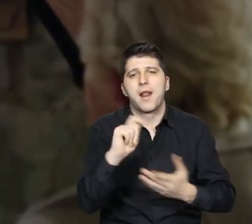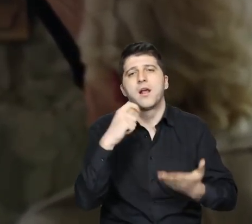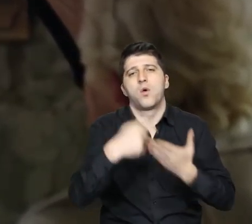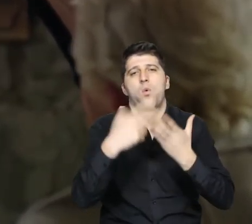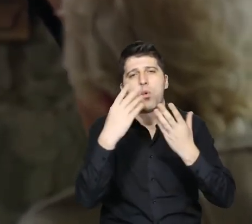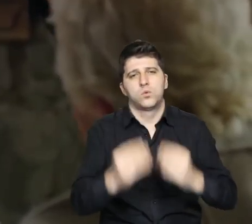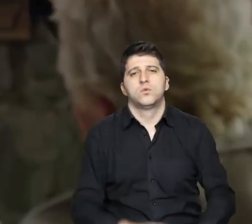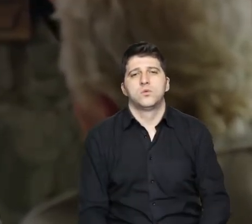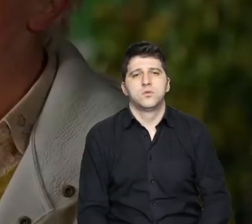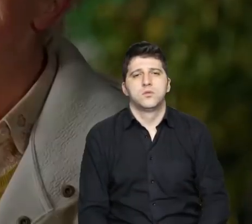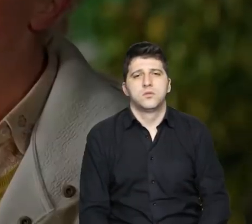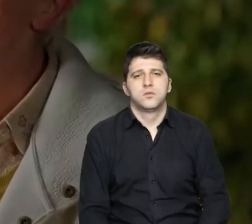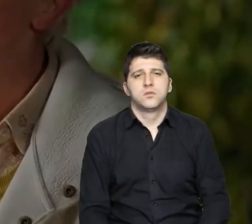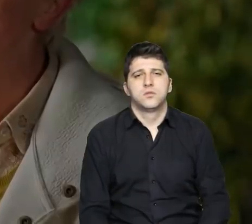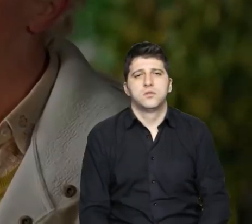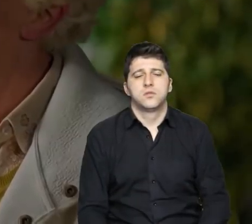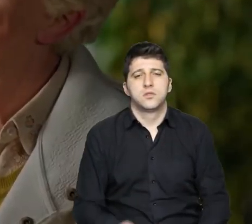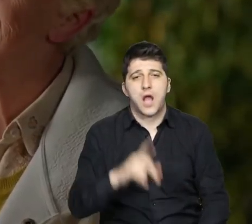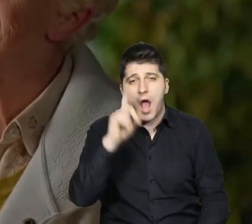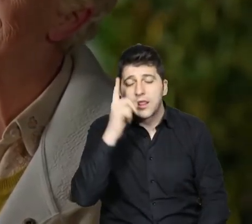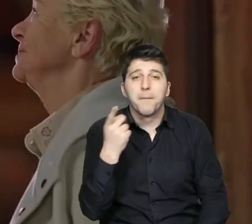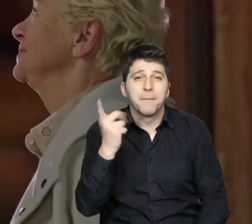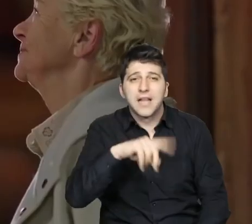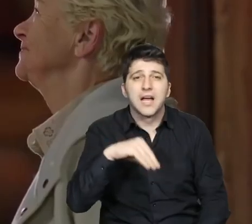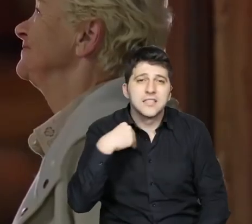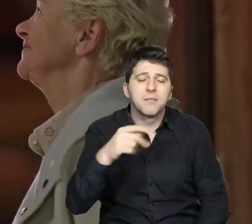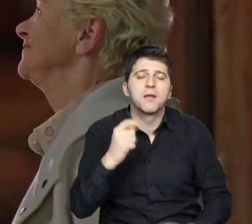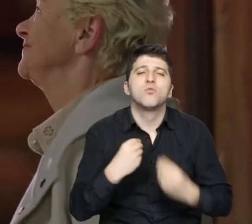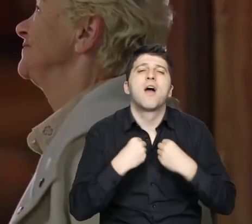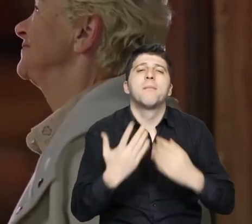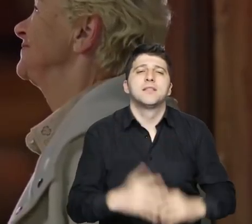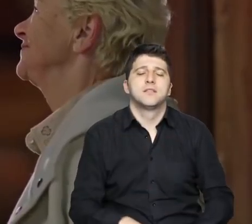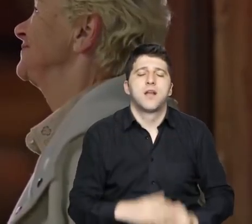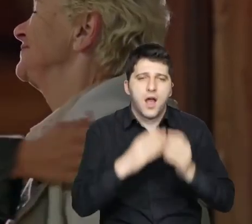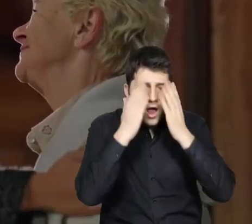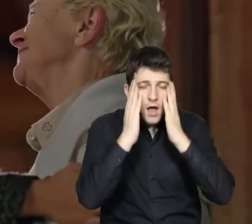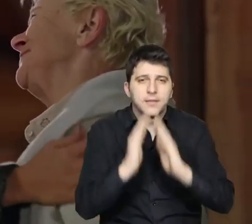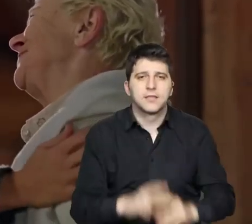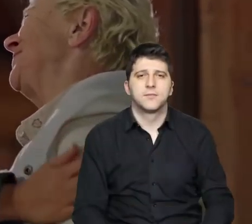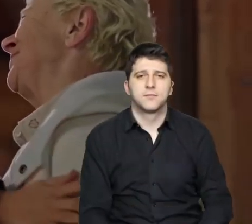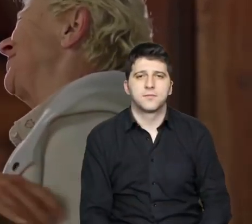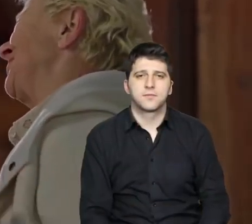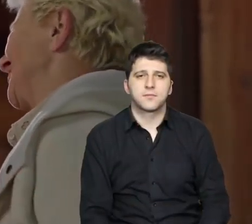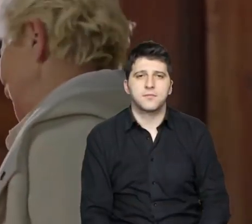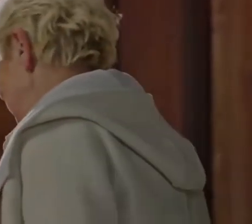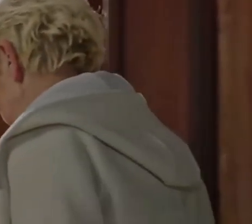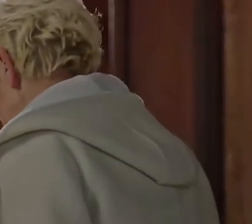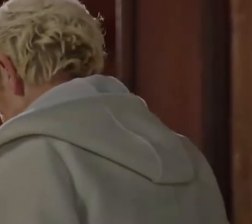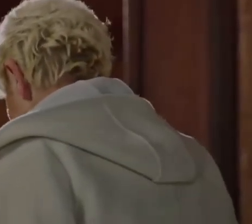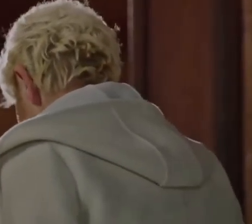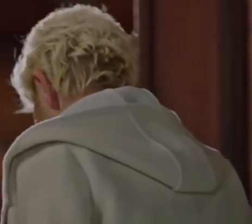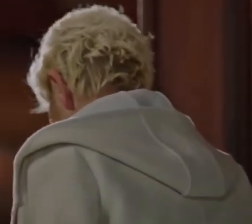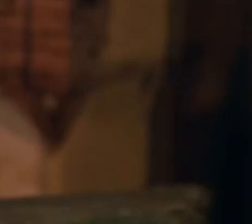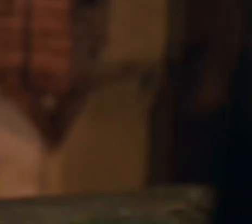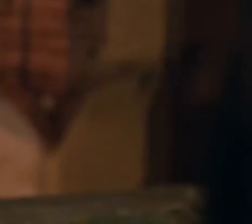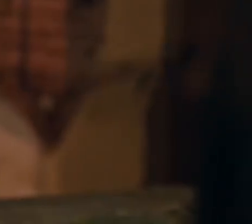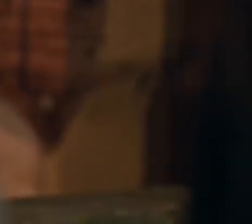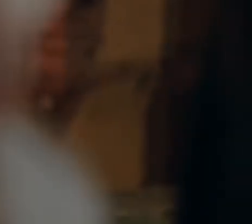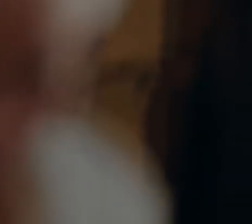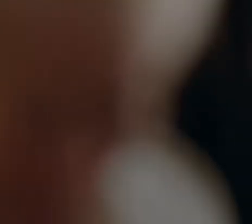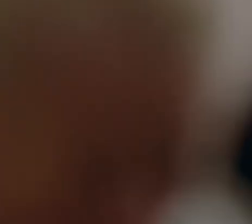yatmış olur. Allah bir daha satmak zorunda bırakmasın. Amin. Konağın sahibi içeri girdi. Yan taraftaki